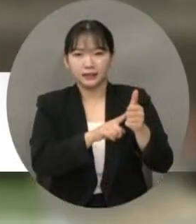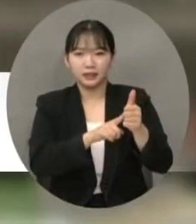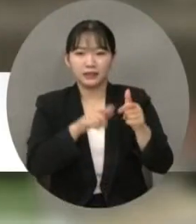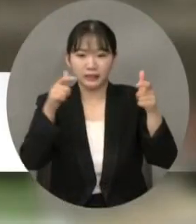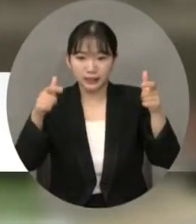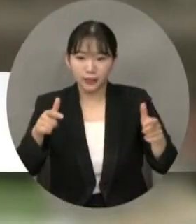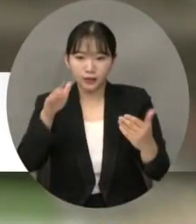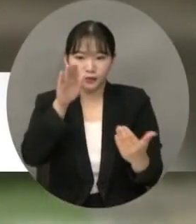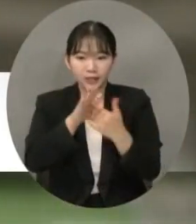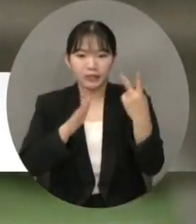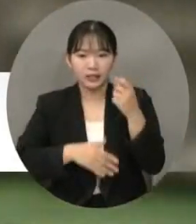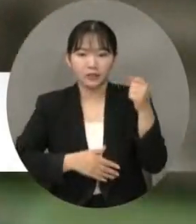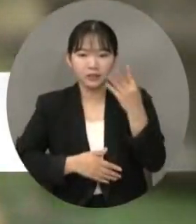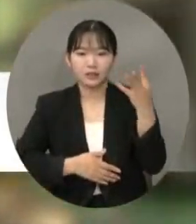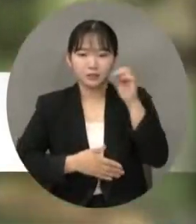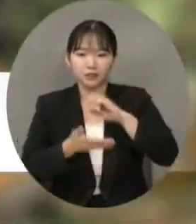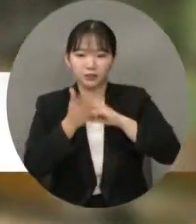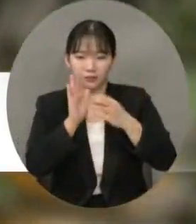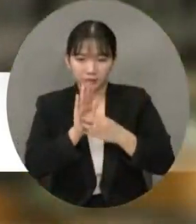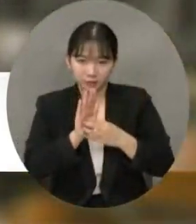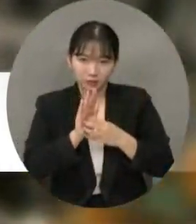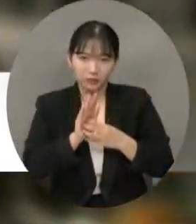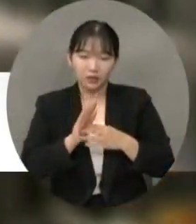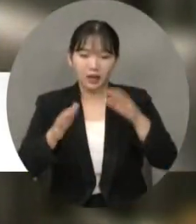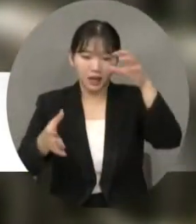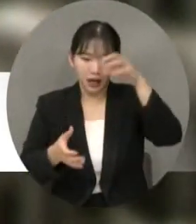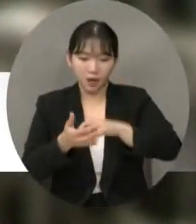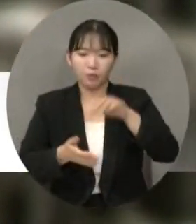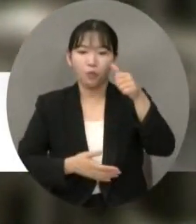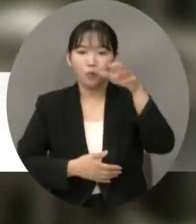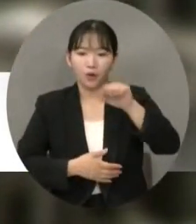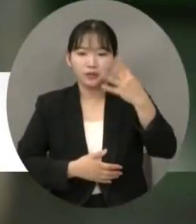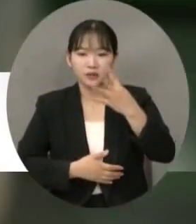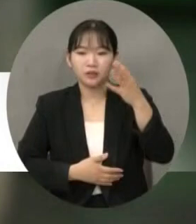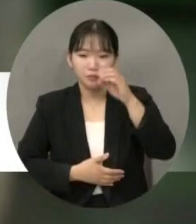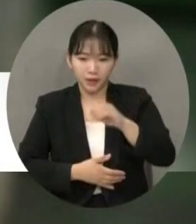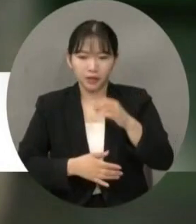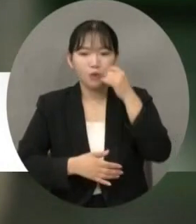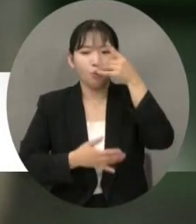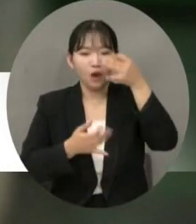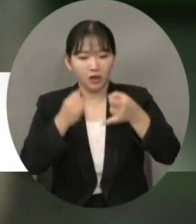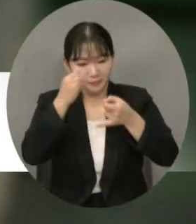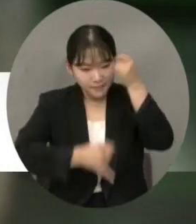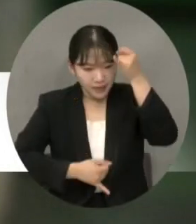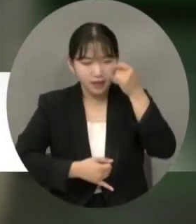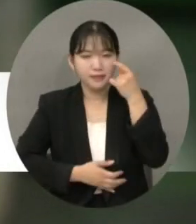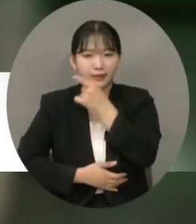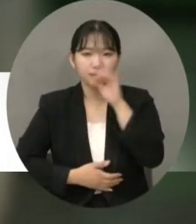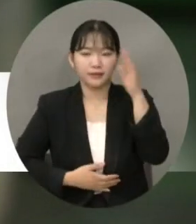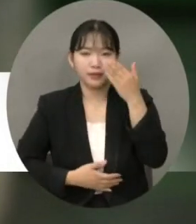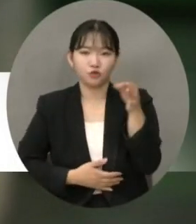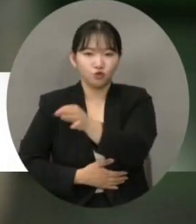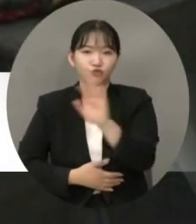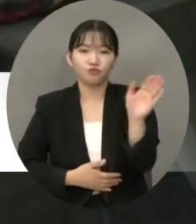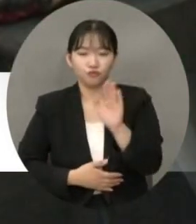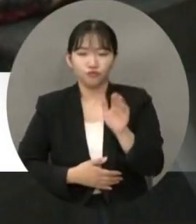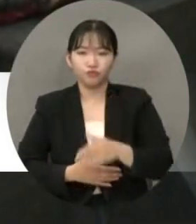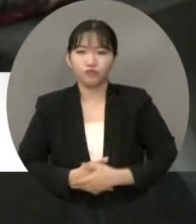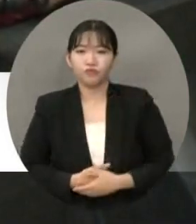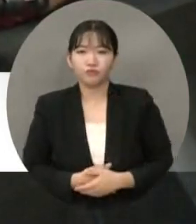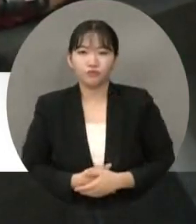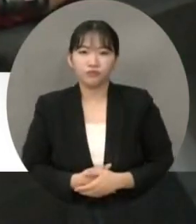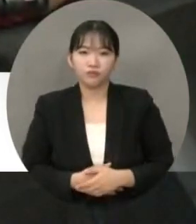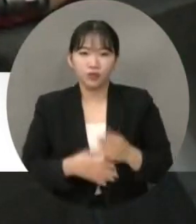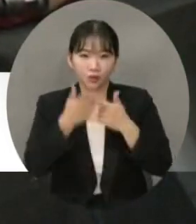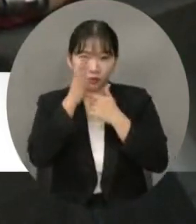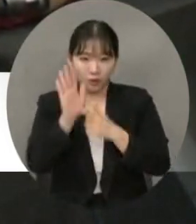지역에서 최대 2억 4천여만 원 등 모두 5억 4천여만 원의 임금을 지급하지 않은 것으로 짓게 됐습니다